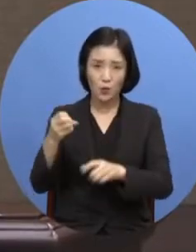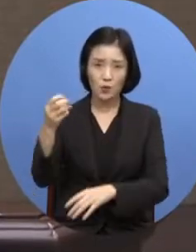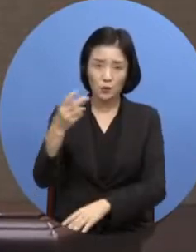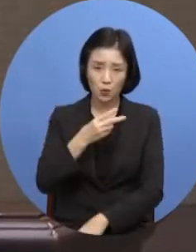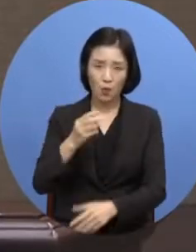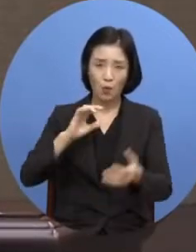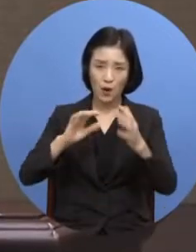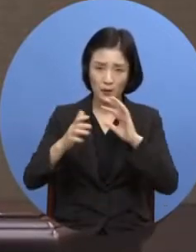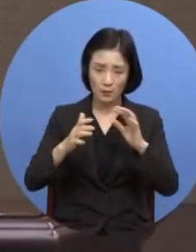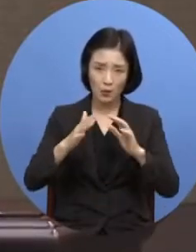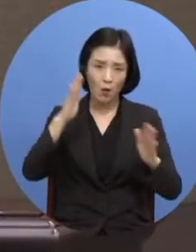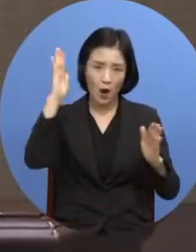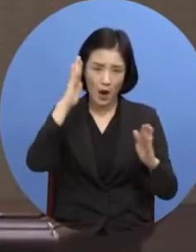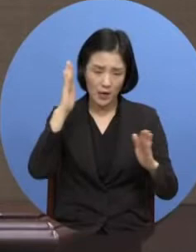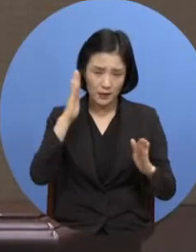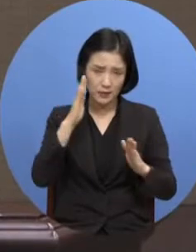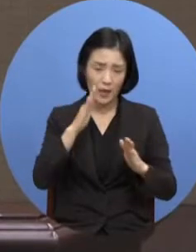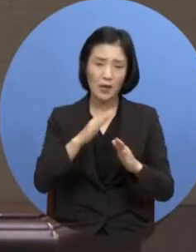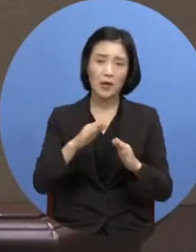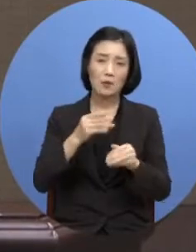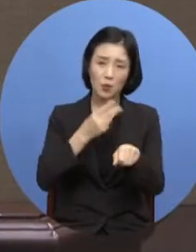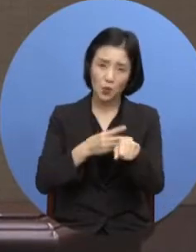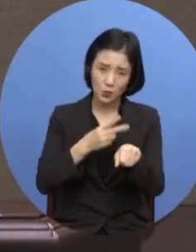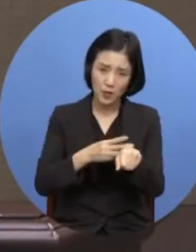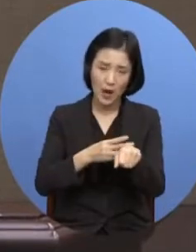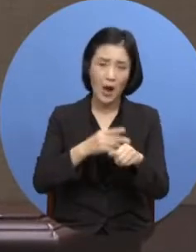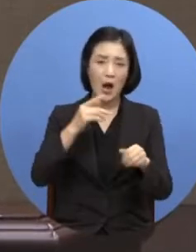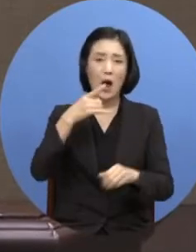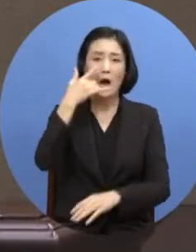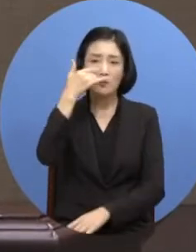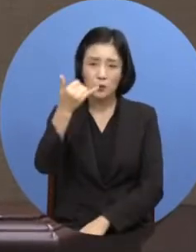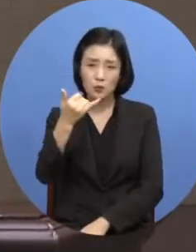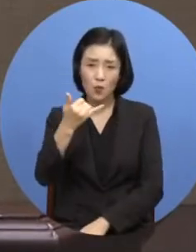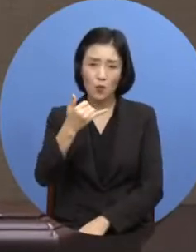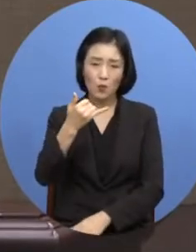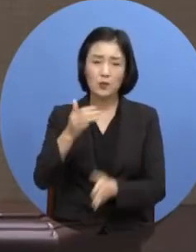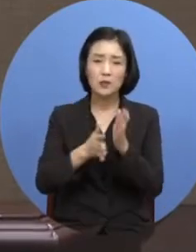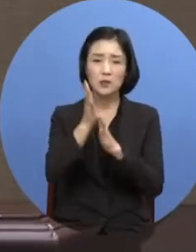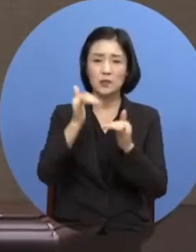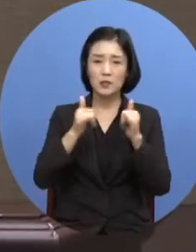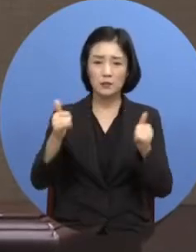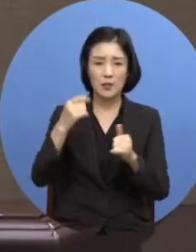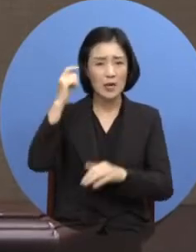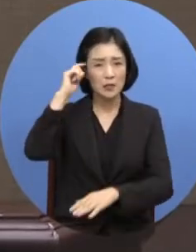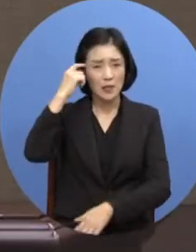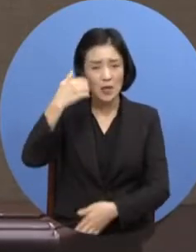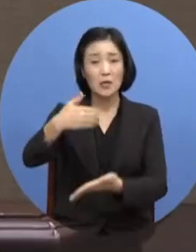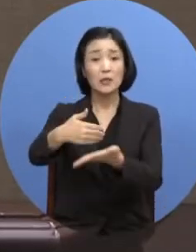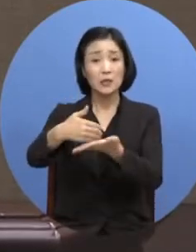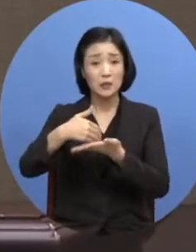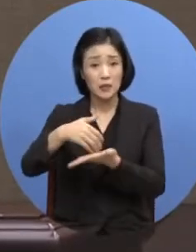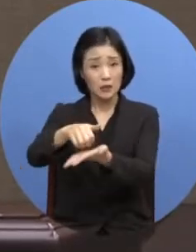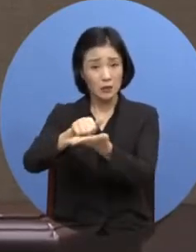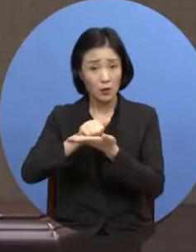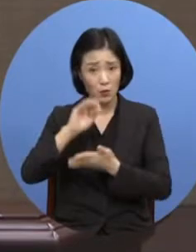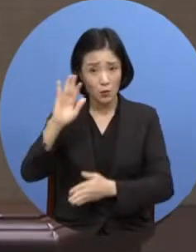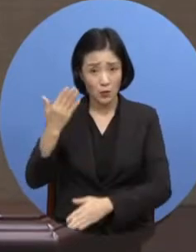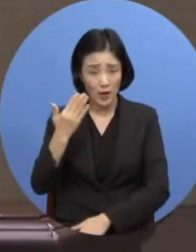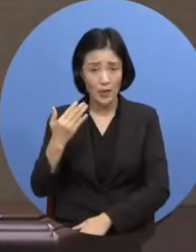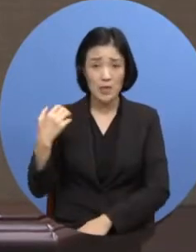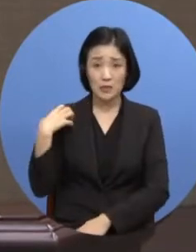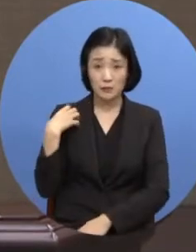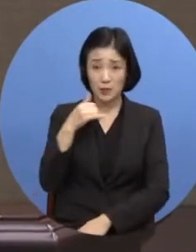거쳐 학생, 교직원, 학부모, 시민 등의 의견을 수렴하여야 할 의무가